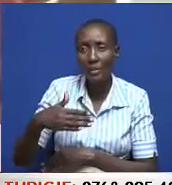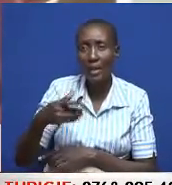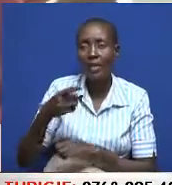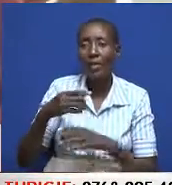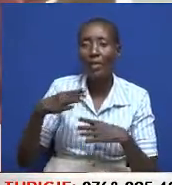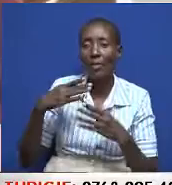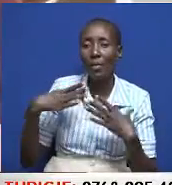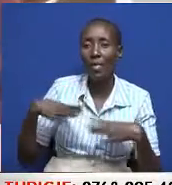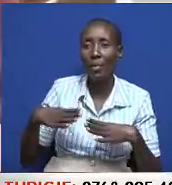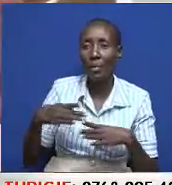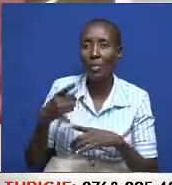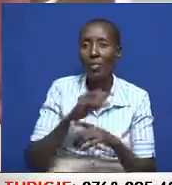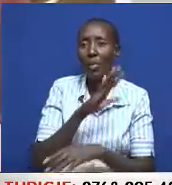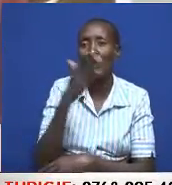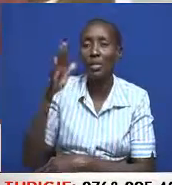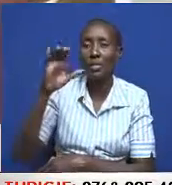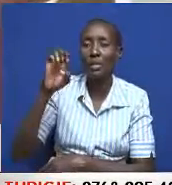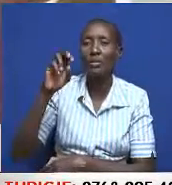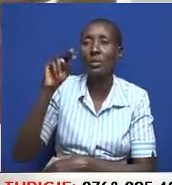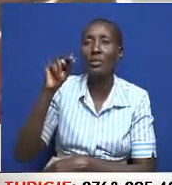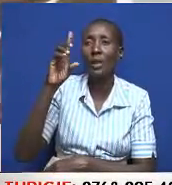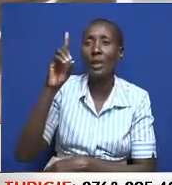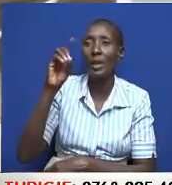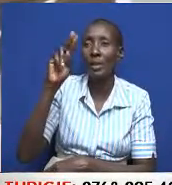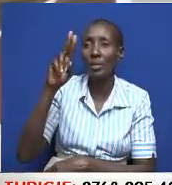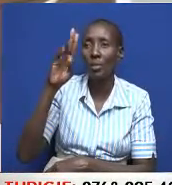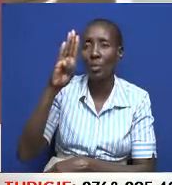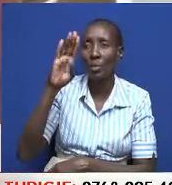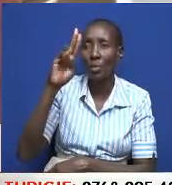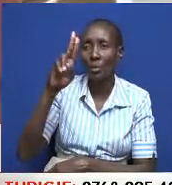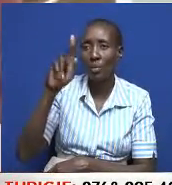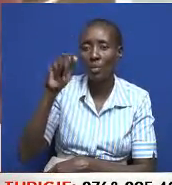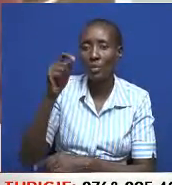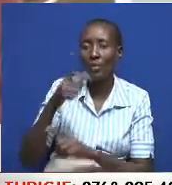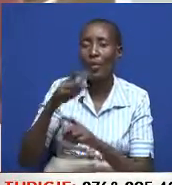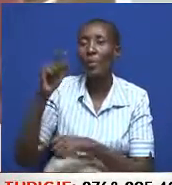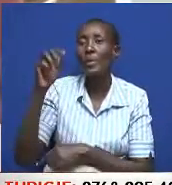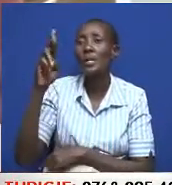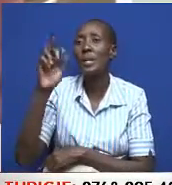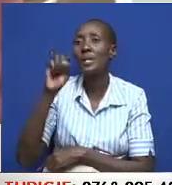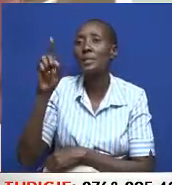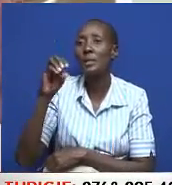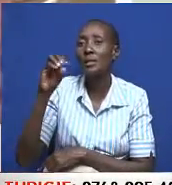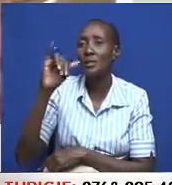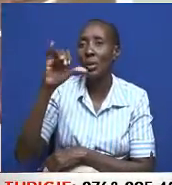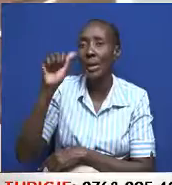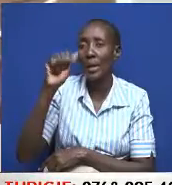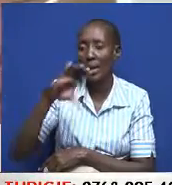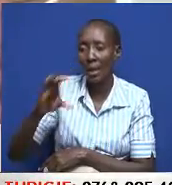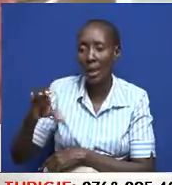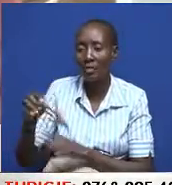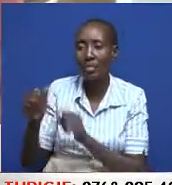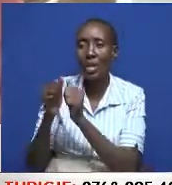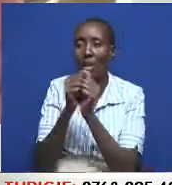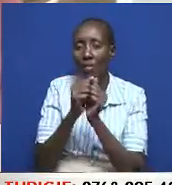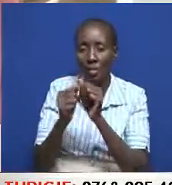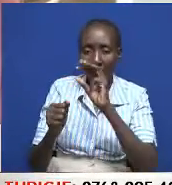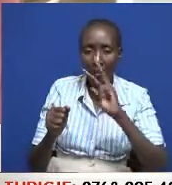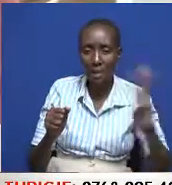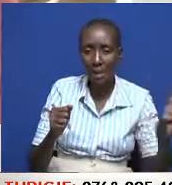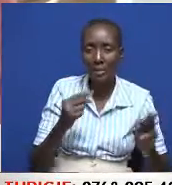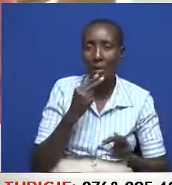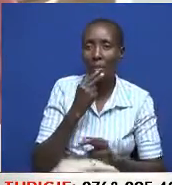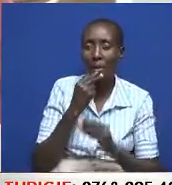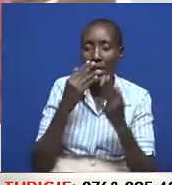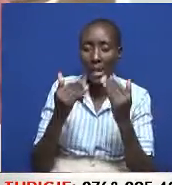ikiwa huu ni msitu mmoja katika eneo la Trans Nzoia pamoja na West Pokot. Na siku ile basi wameweza kuleta malalamishi yao kwa serikali wakisema kwamba basi wanataka jamii